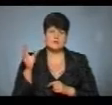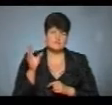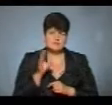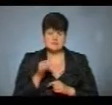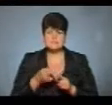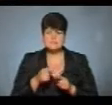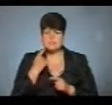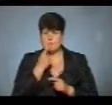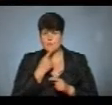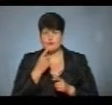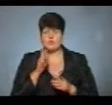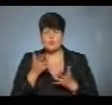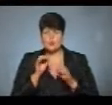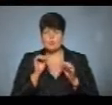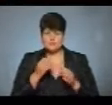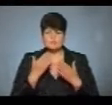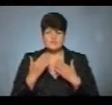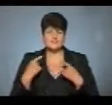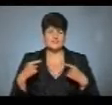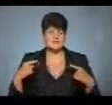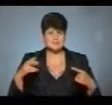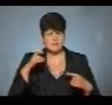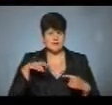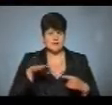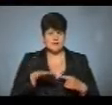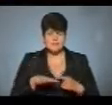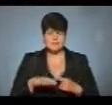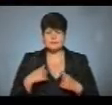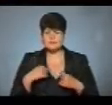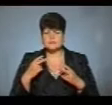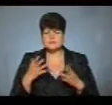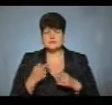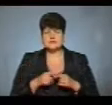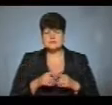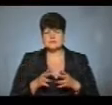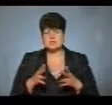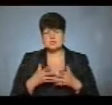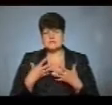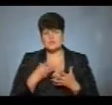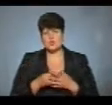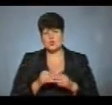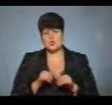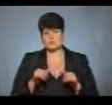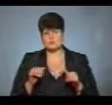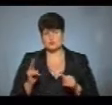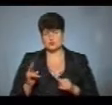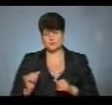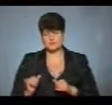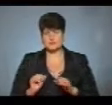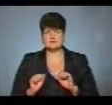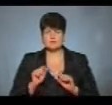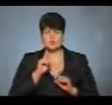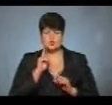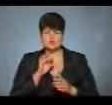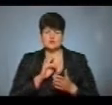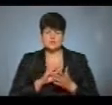мова, якою ти можеш спілкуватись у різних країнах. Ну, не знаю, це так більше для свого розвитку. Керівник молодіжного центру